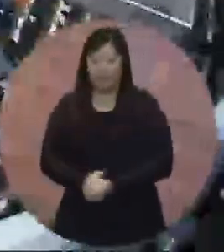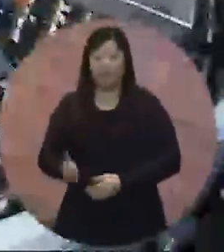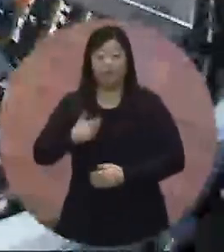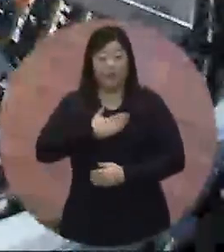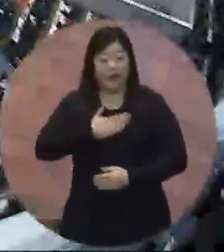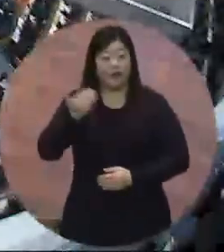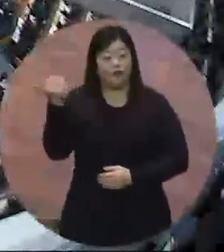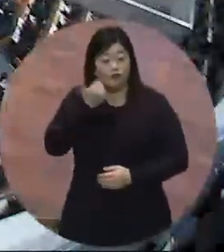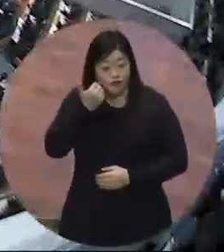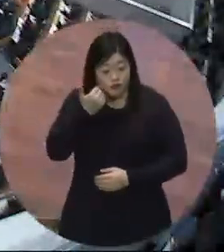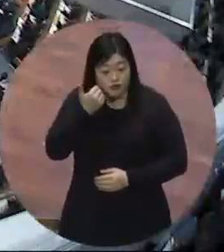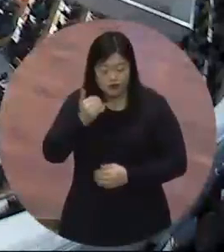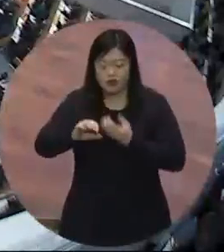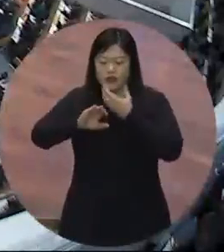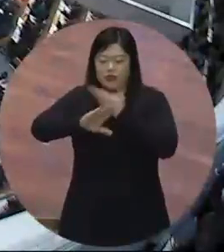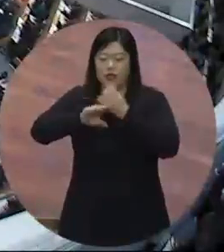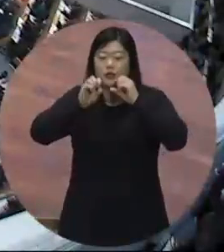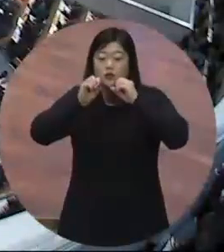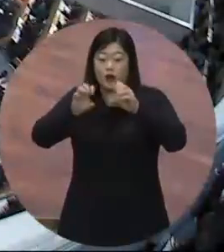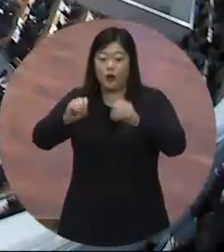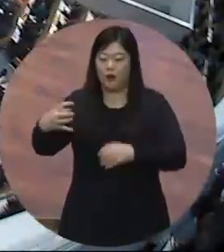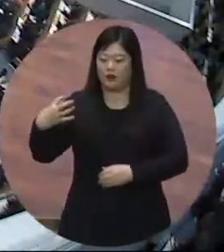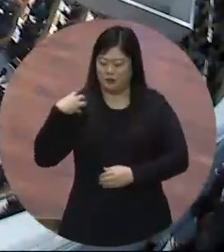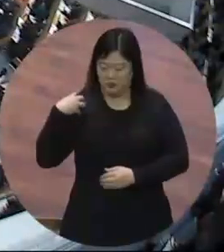선교하는 그리스도의 제자다.